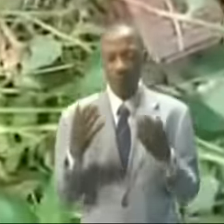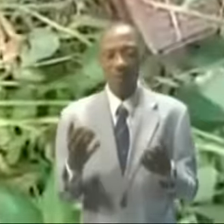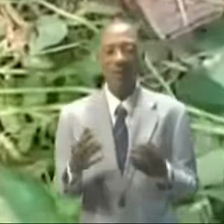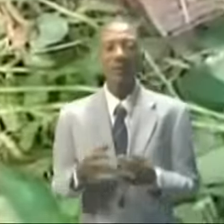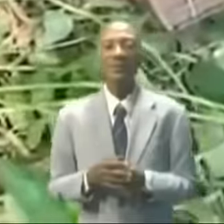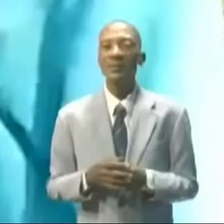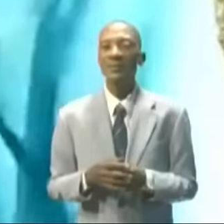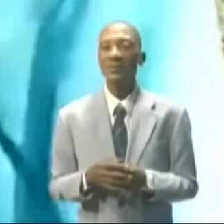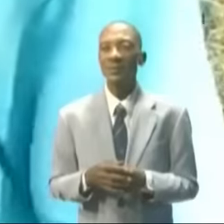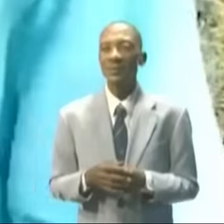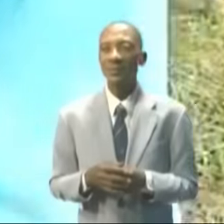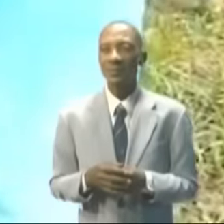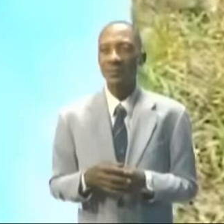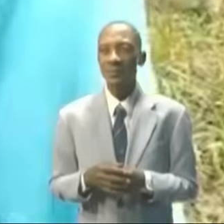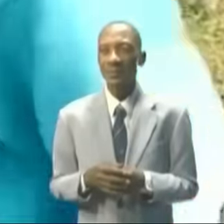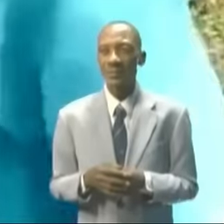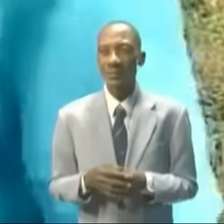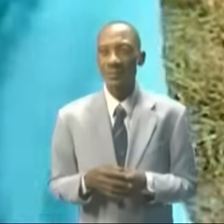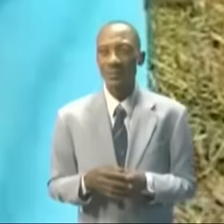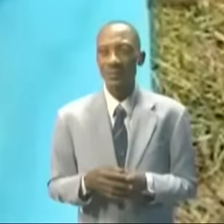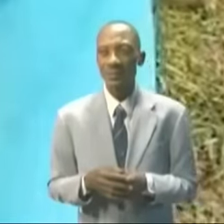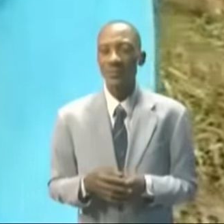rempli.